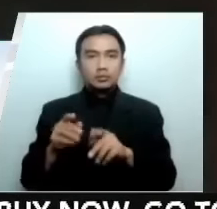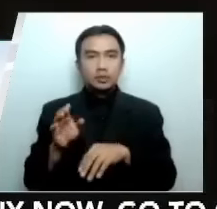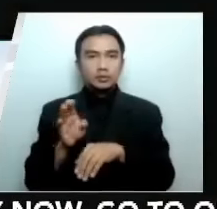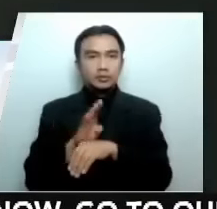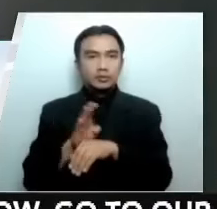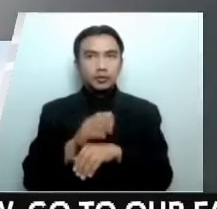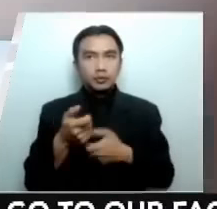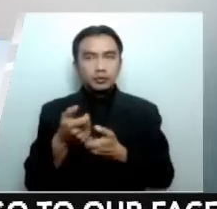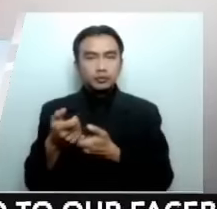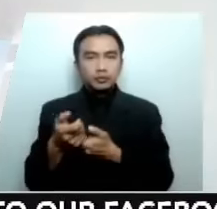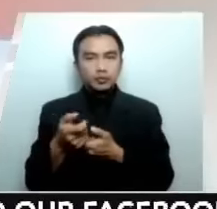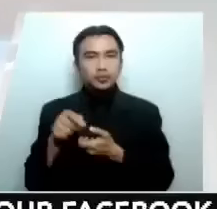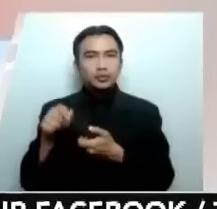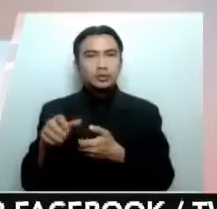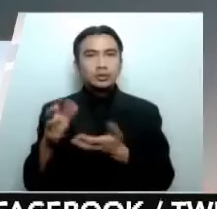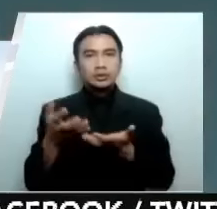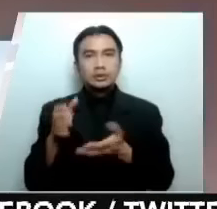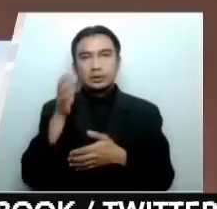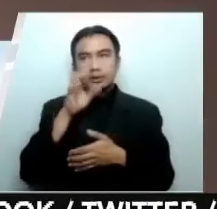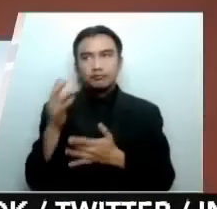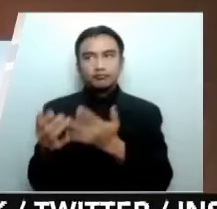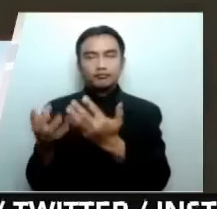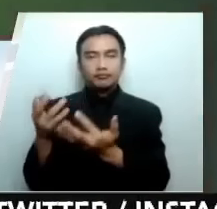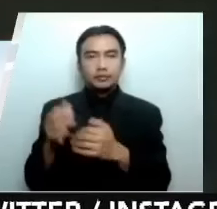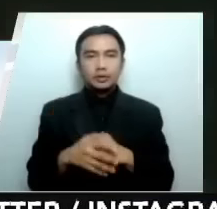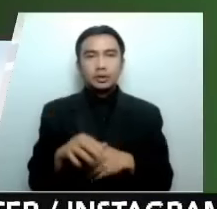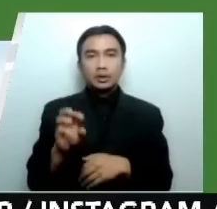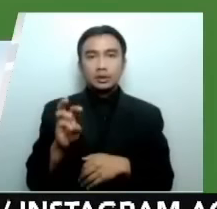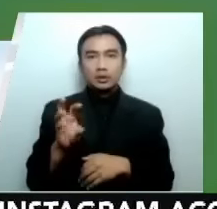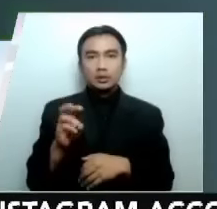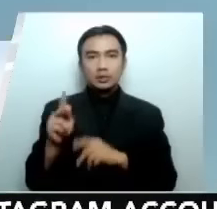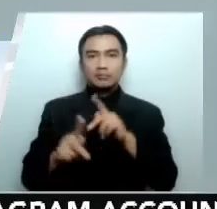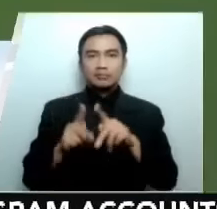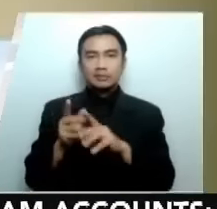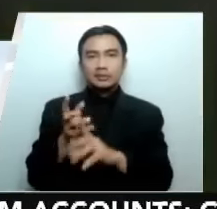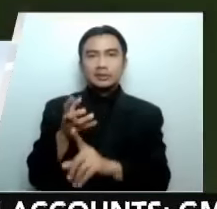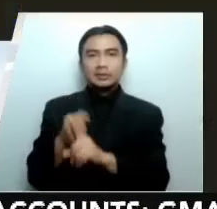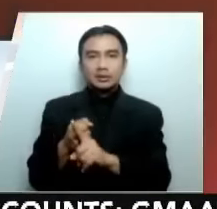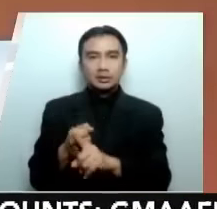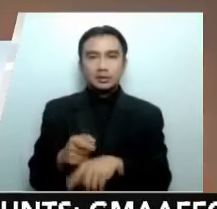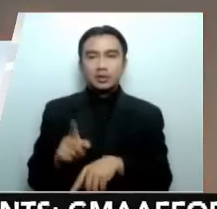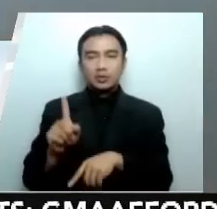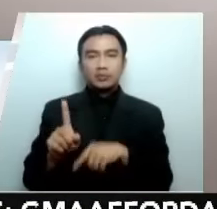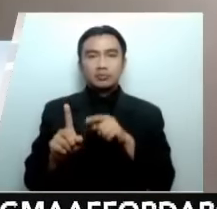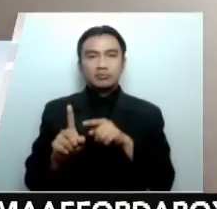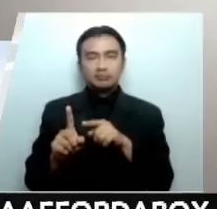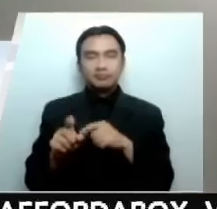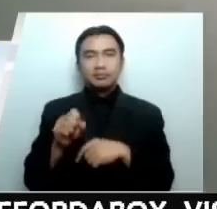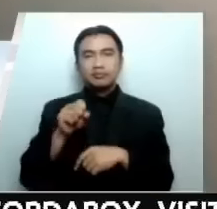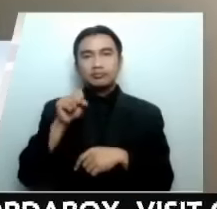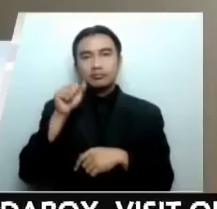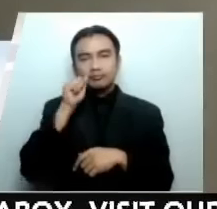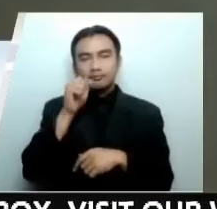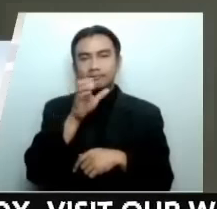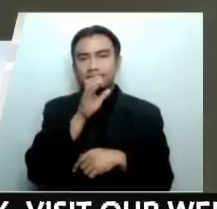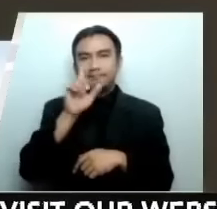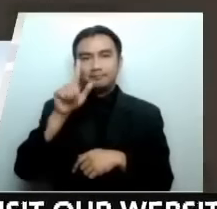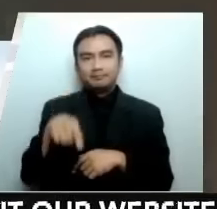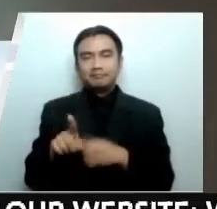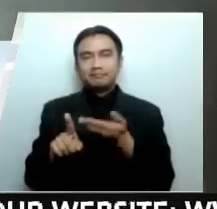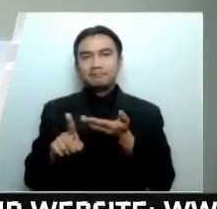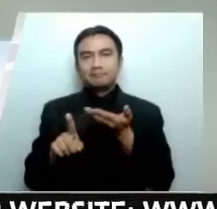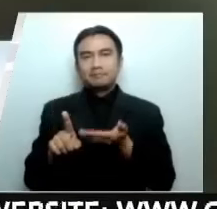Island, Cebu. Nasagasaan ang 16 na tao. Napuruhan ng isang senior citizen na kalaunay namatay. Nagpabot